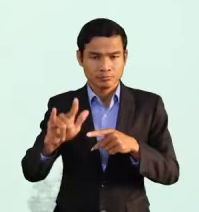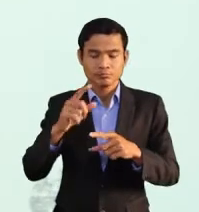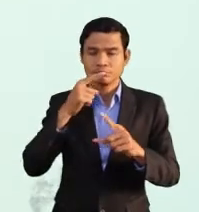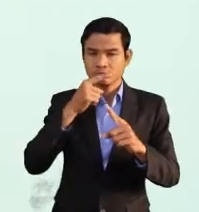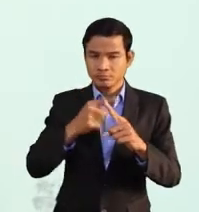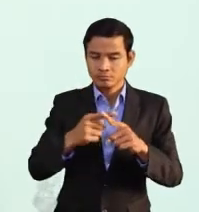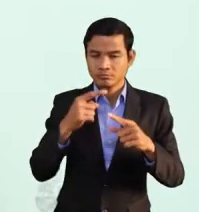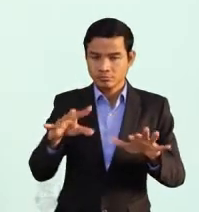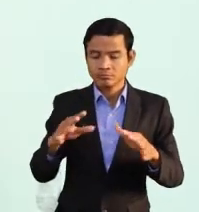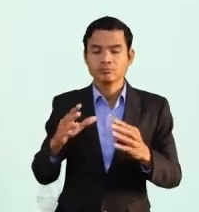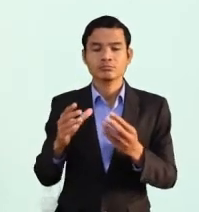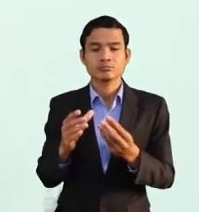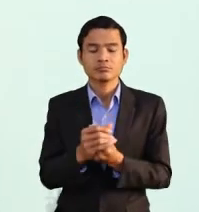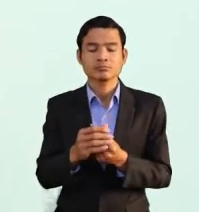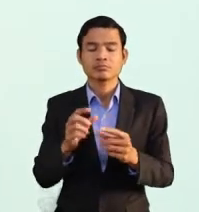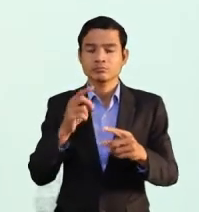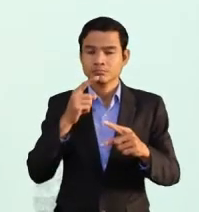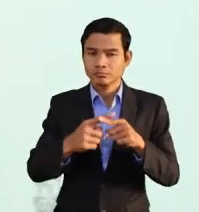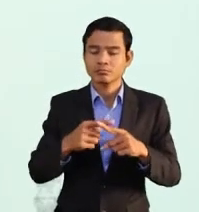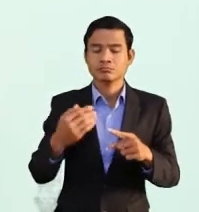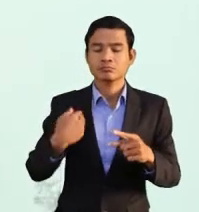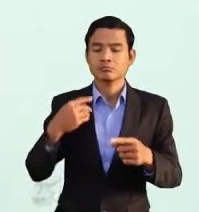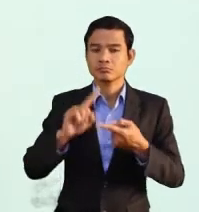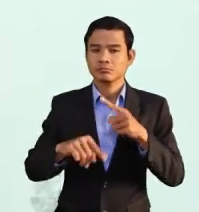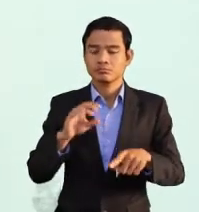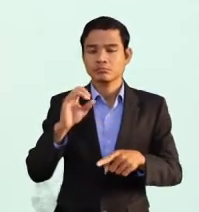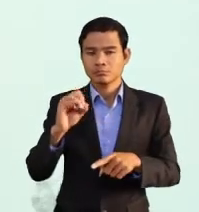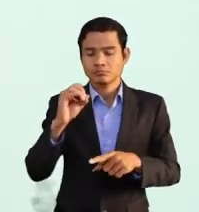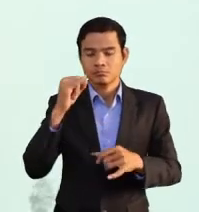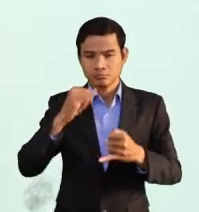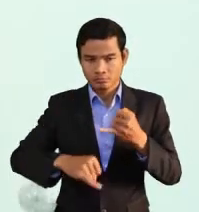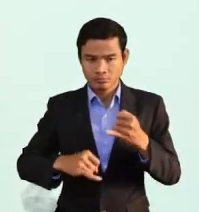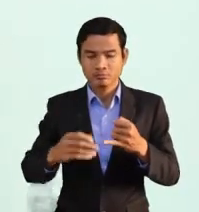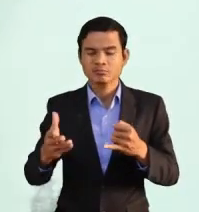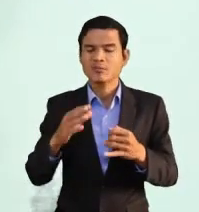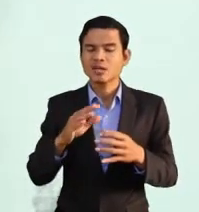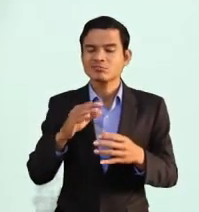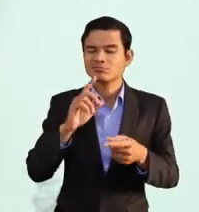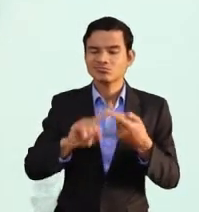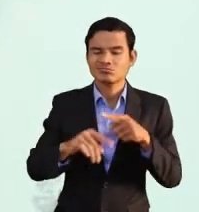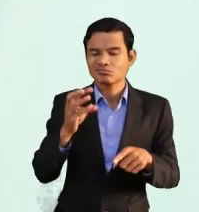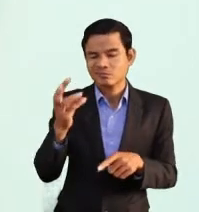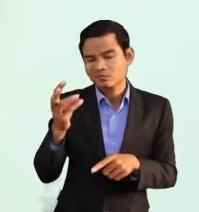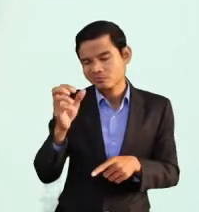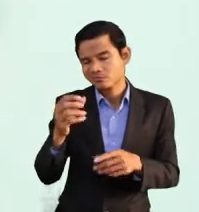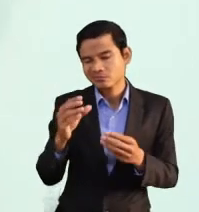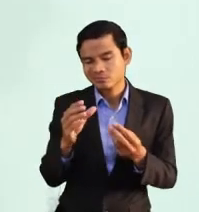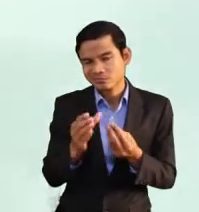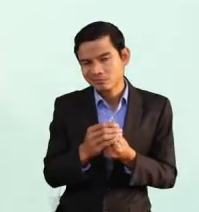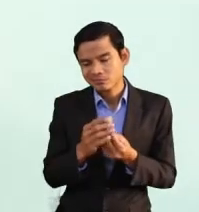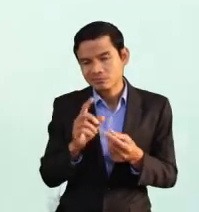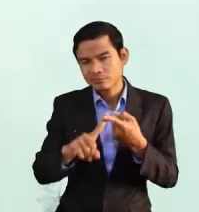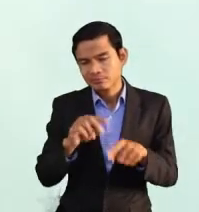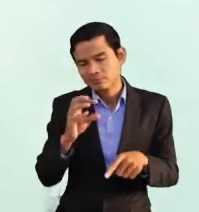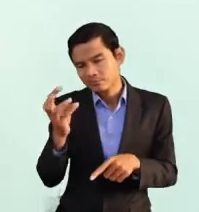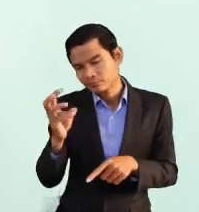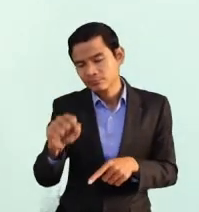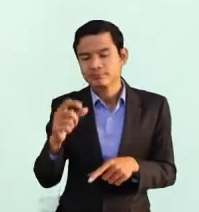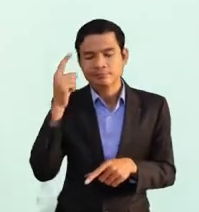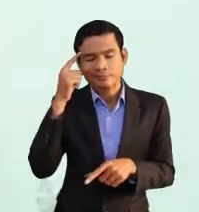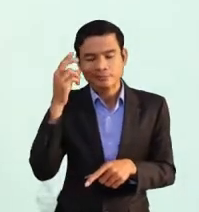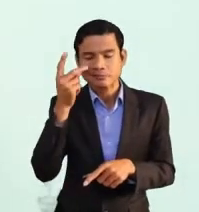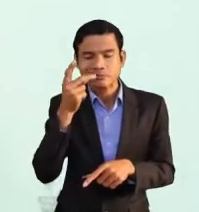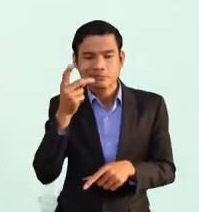côn á côn chủ môi nâng lệ để miến sông trọng con tài lý chủ môi lệ tay các con cực mọt từ tiền khuyền con tài bà sân chưa chủ